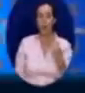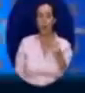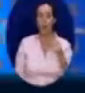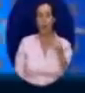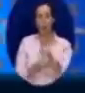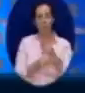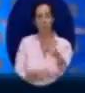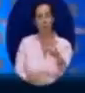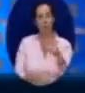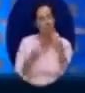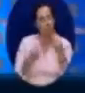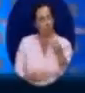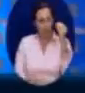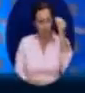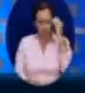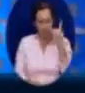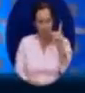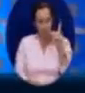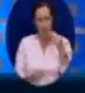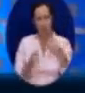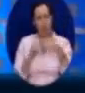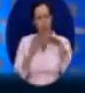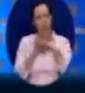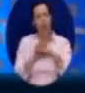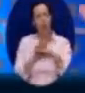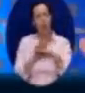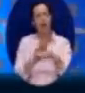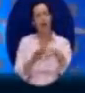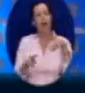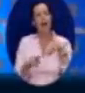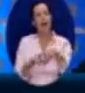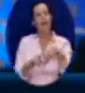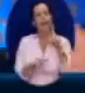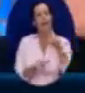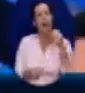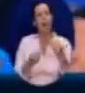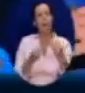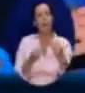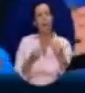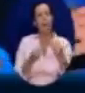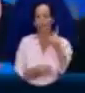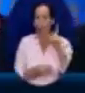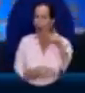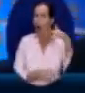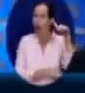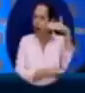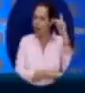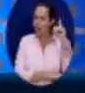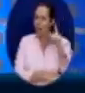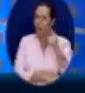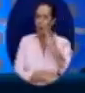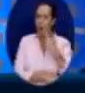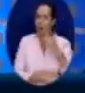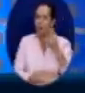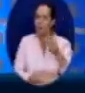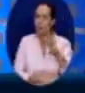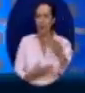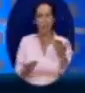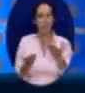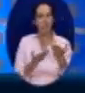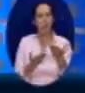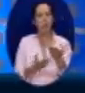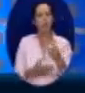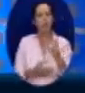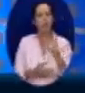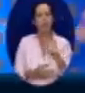מועדים אליה. זה טוב שתזכרת החוק למניעת הטרדה מינית, כי שם הדברים גם נוצרו מנגנונים. מהמודעה בשירותים שאנחנו מכירים שיש למי